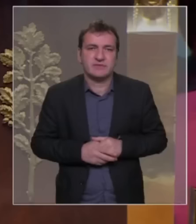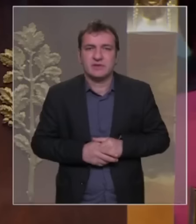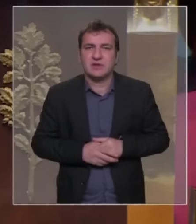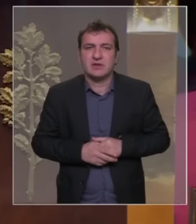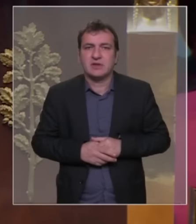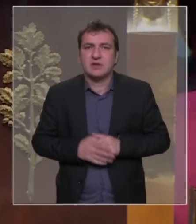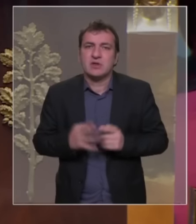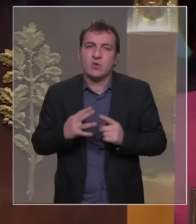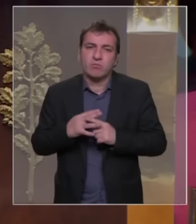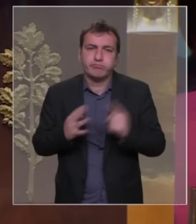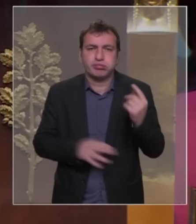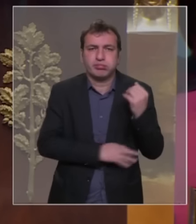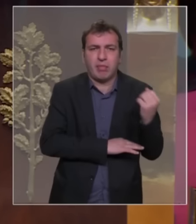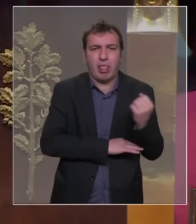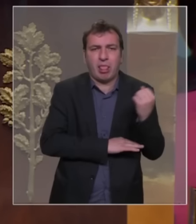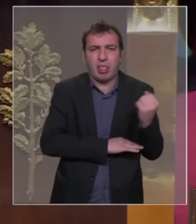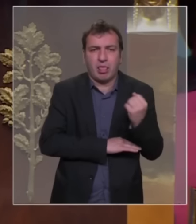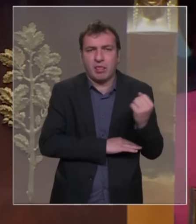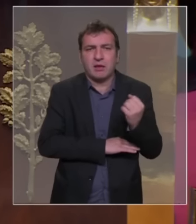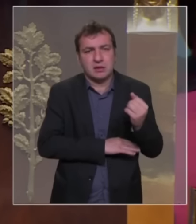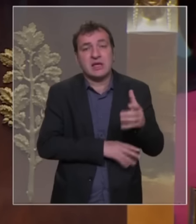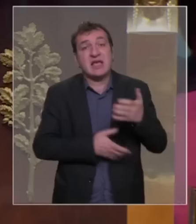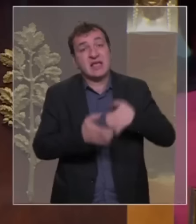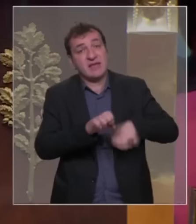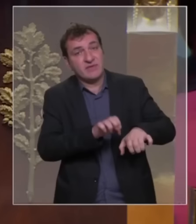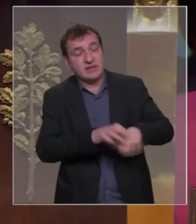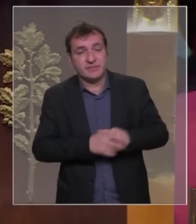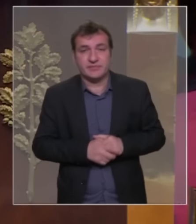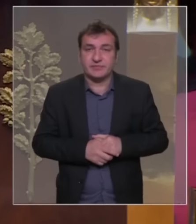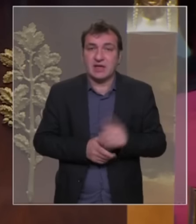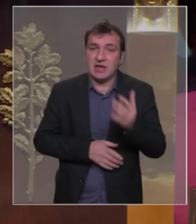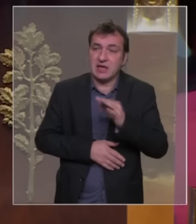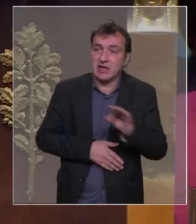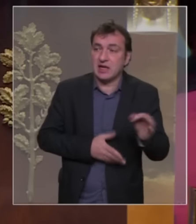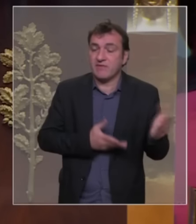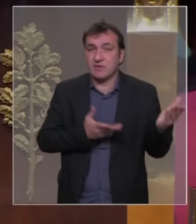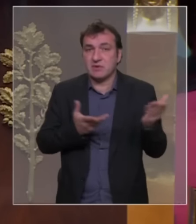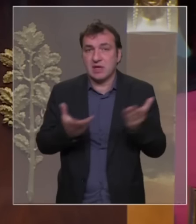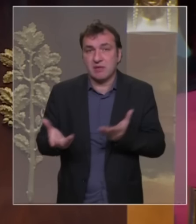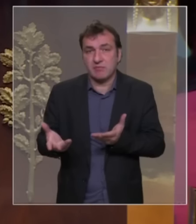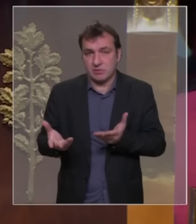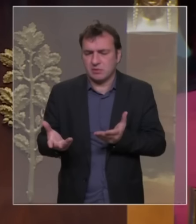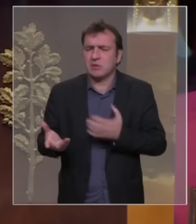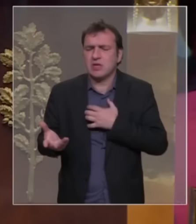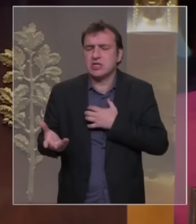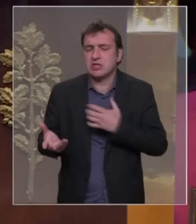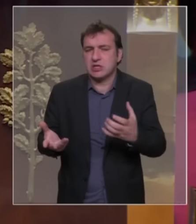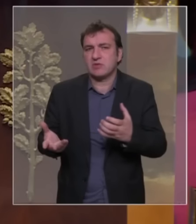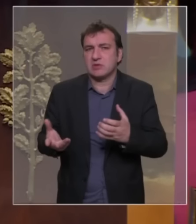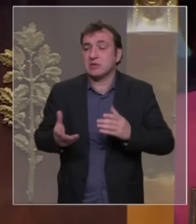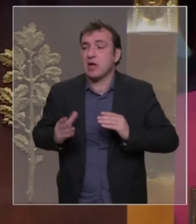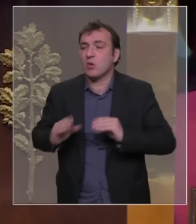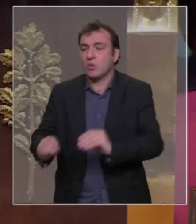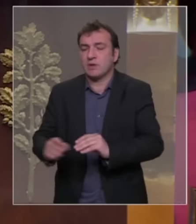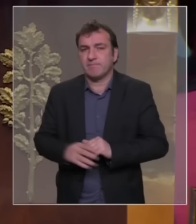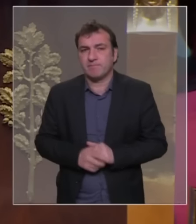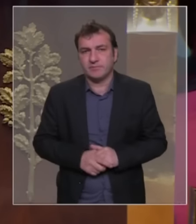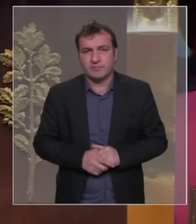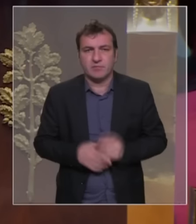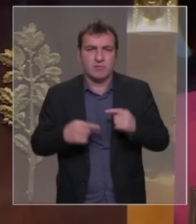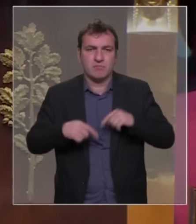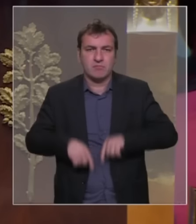l'isolement et la solitude et apportent à notre pays tant de générosité sur le terrain. Tous les